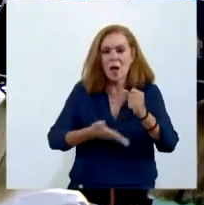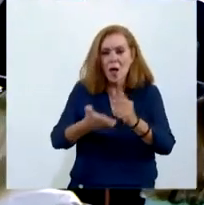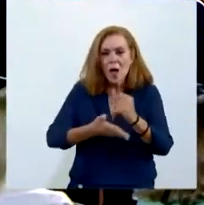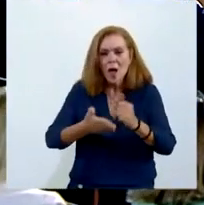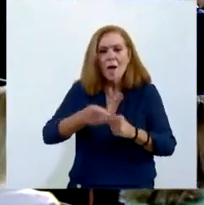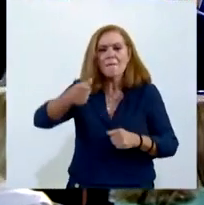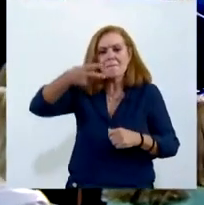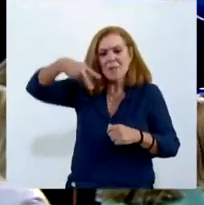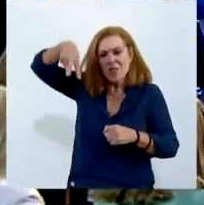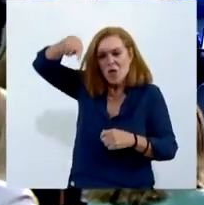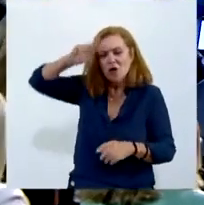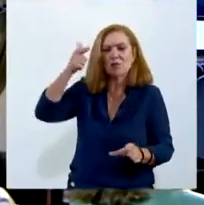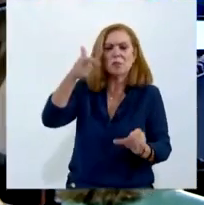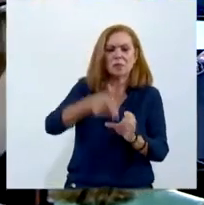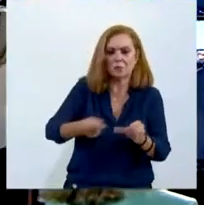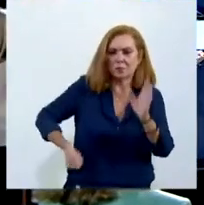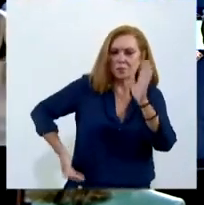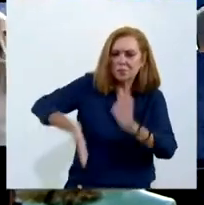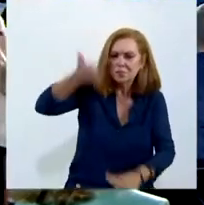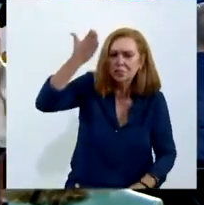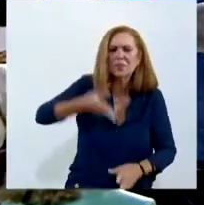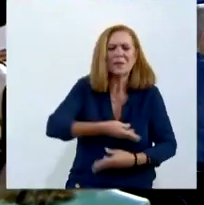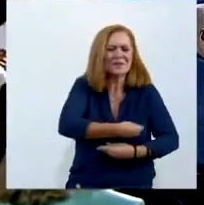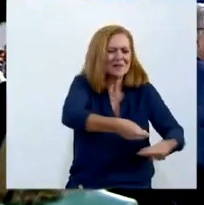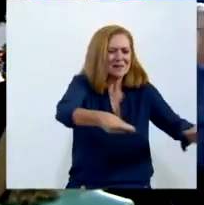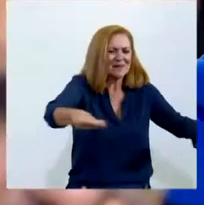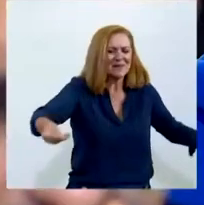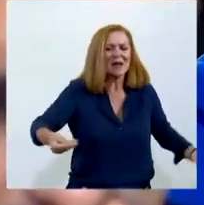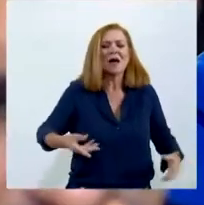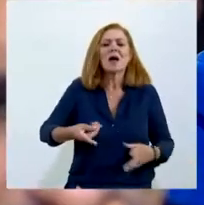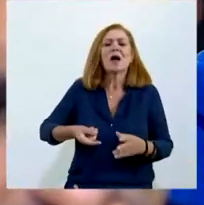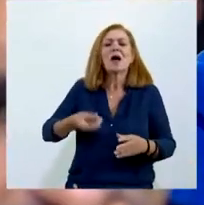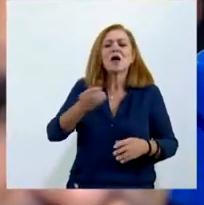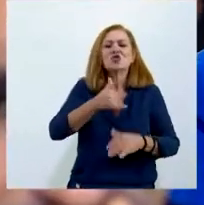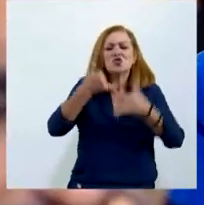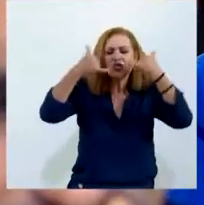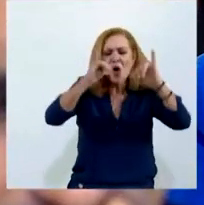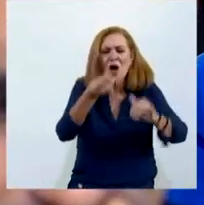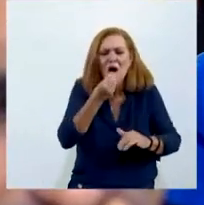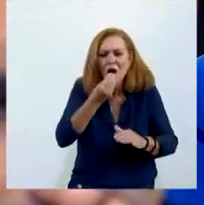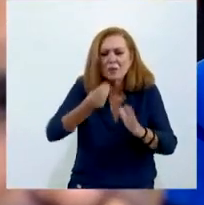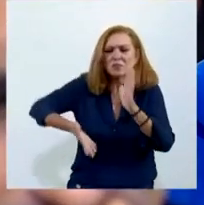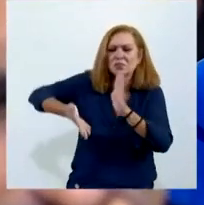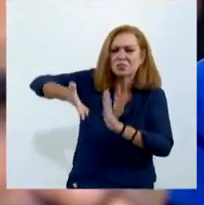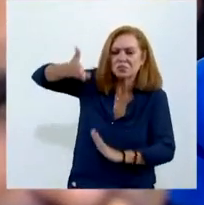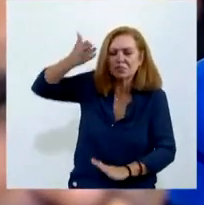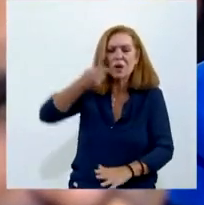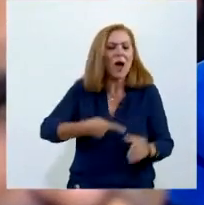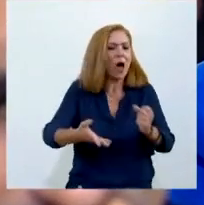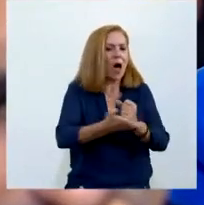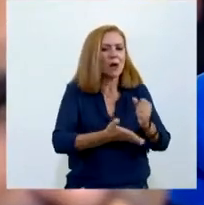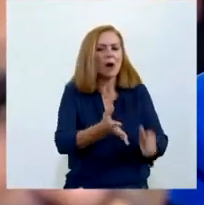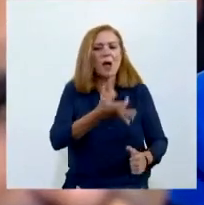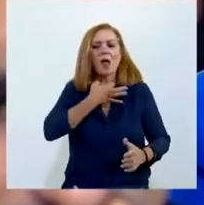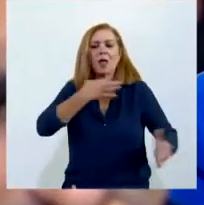πληθωρισμός, η αύξηση των καυσίμων, των λιπασμάτων, τα γνωρίζετε όλα αυτά, των ζωοτροφών, πιέζουν ασφιχτικά την παραγωγή. Και ειδικά στην